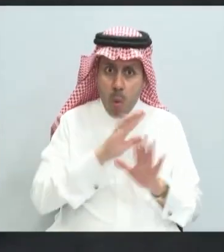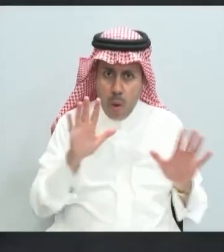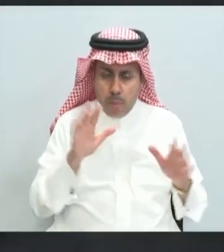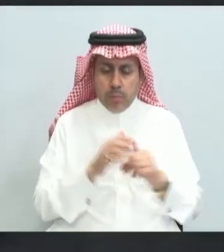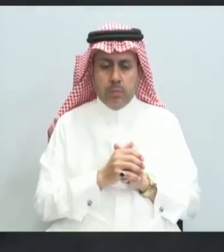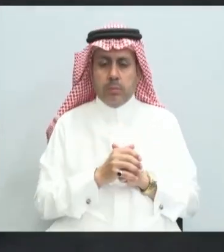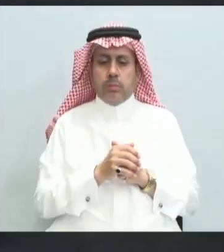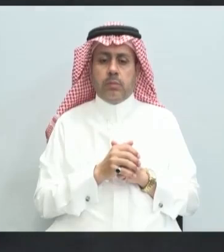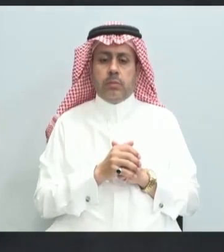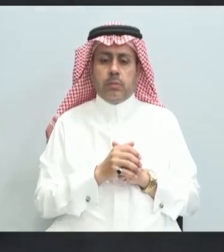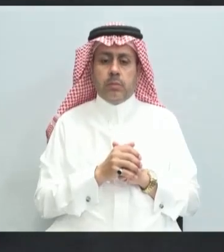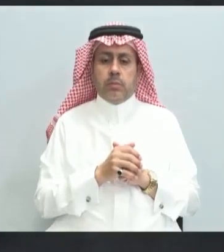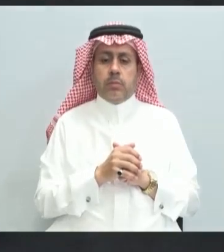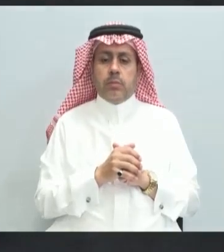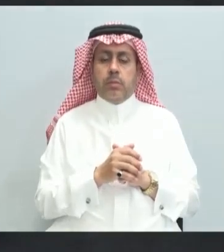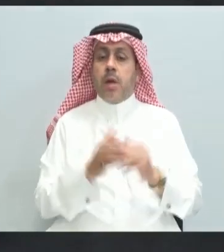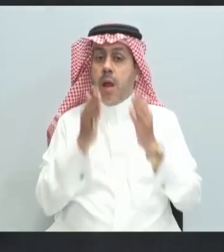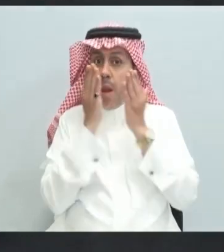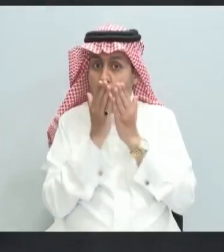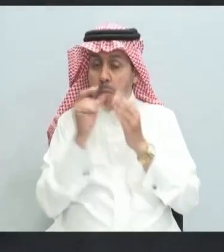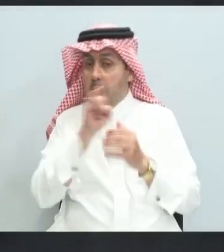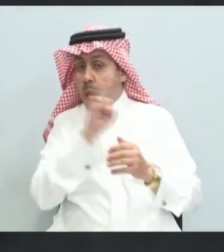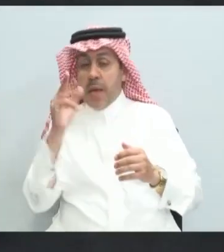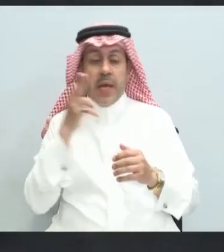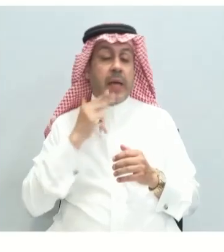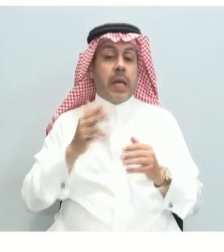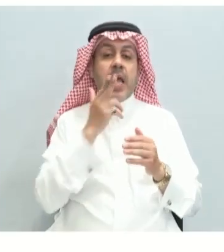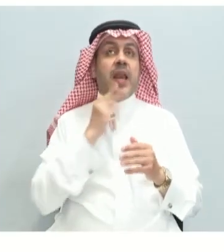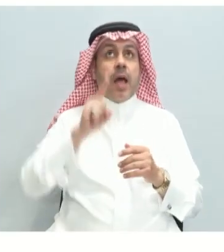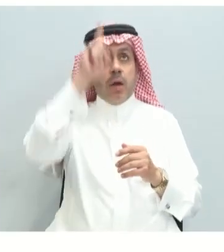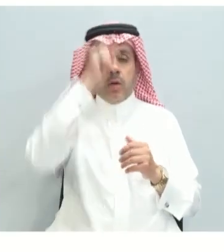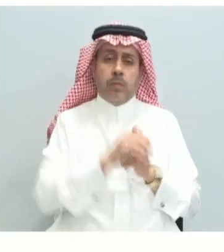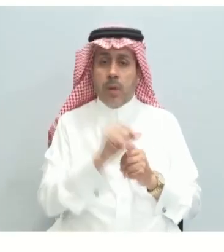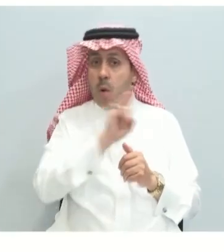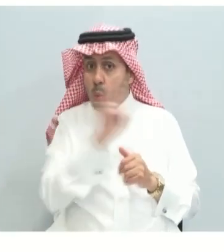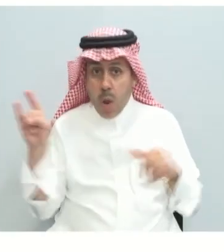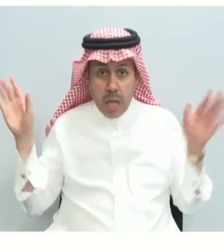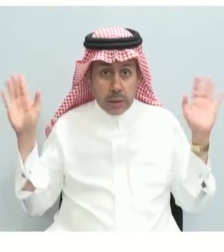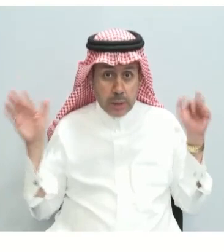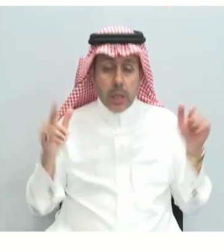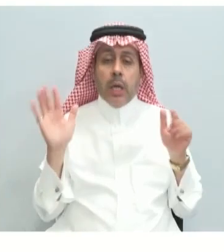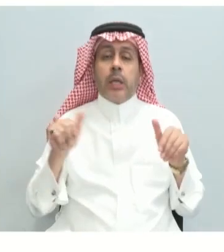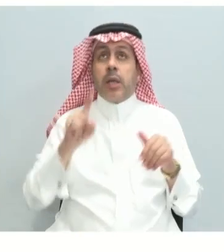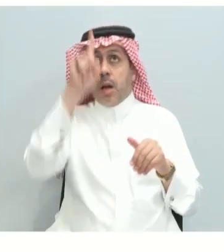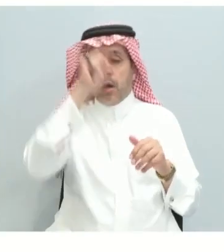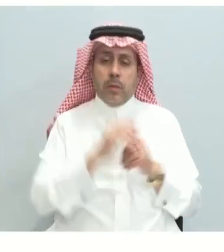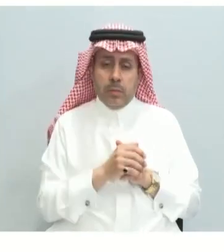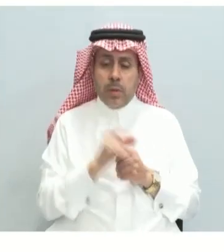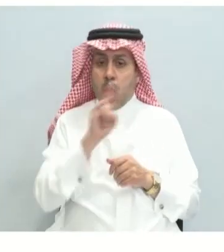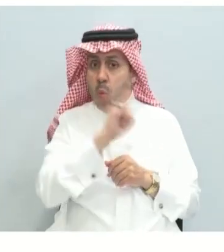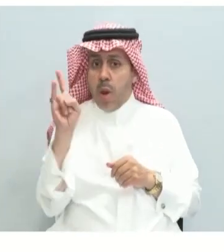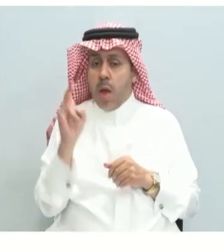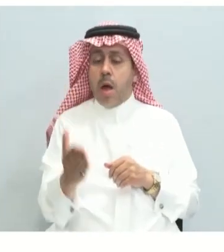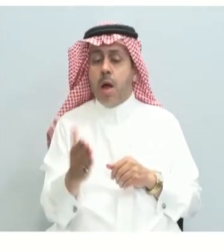منها. اللهم لا خير إلا خيرك، ولا طير إلا طيرك، ولا